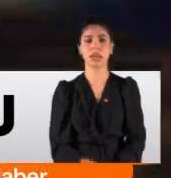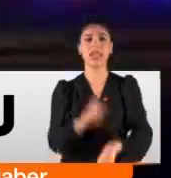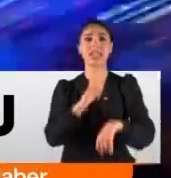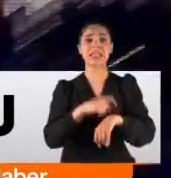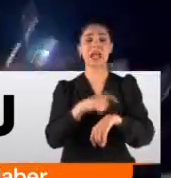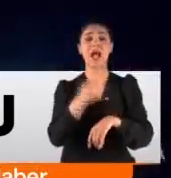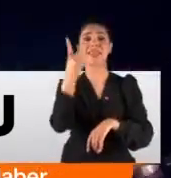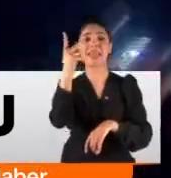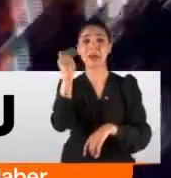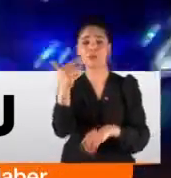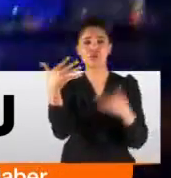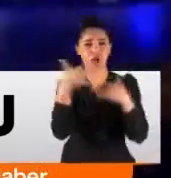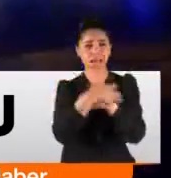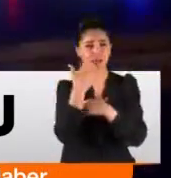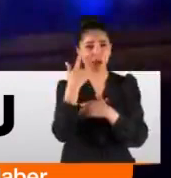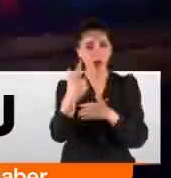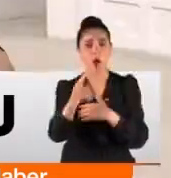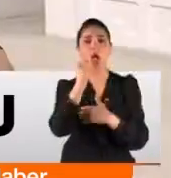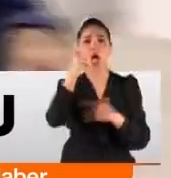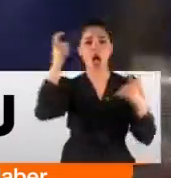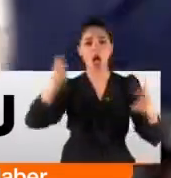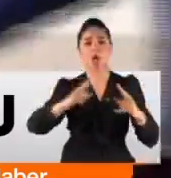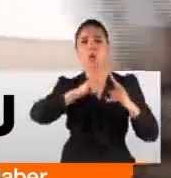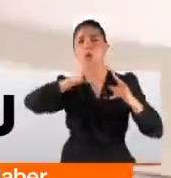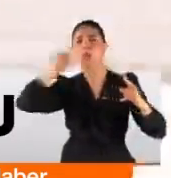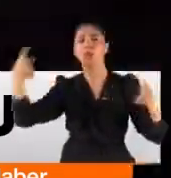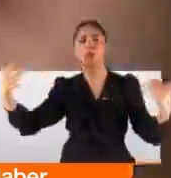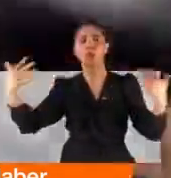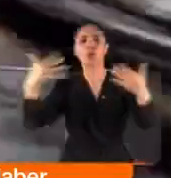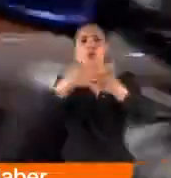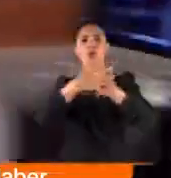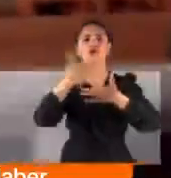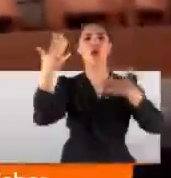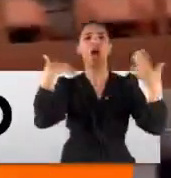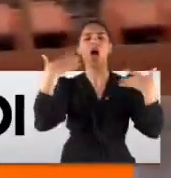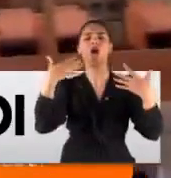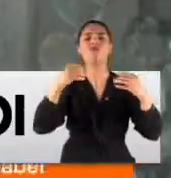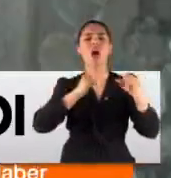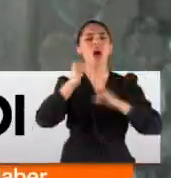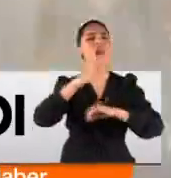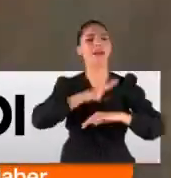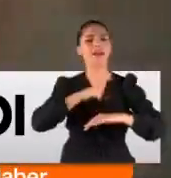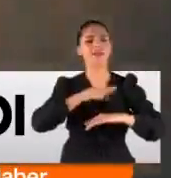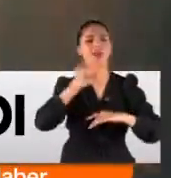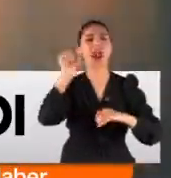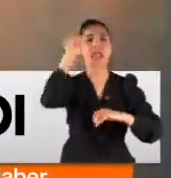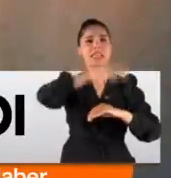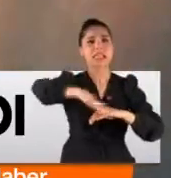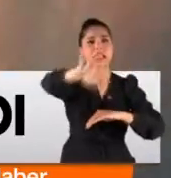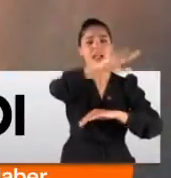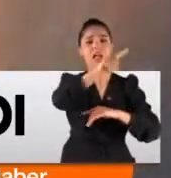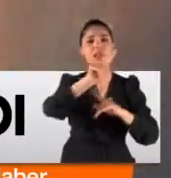Saatler artık 2:30'u geçmişti. Başkentteki en uzun gecede gökyüzü hareketliydi. Hainler Kurtuluş Savaşı'nda